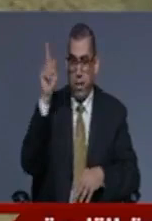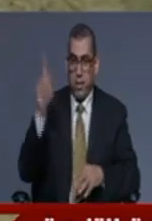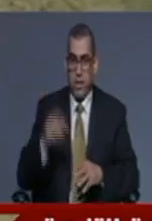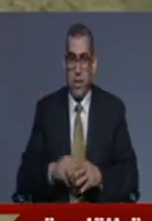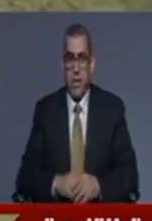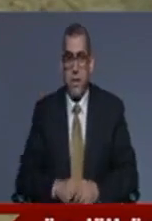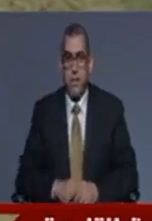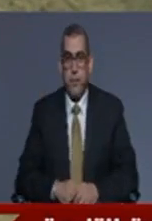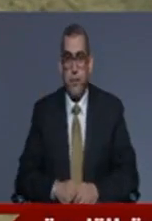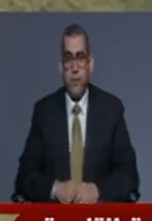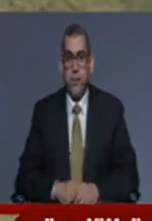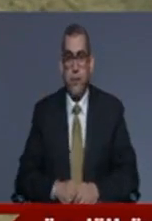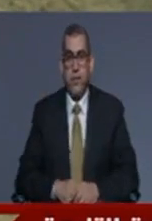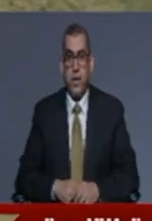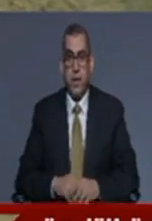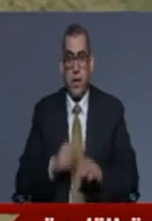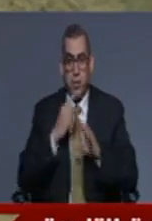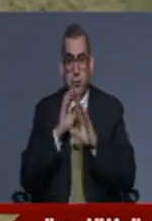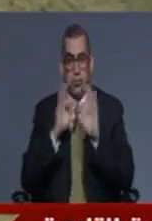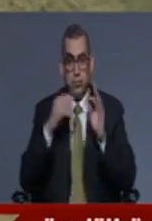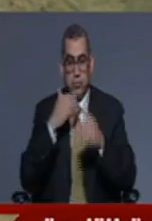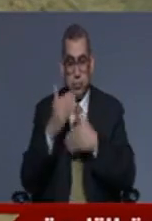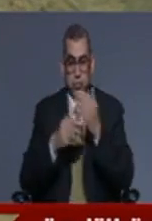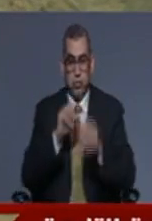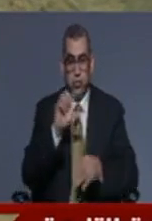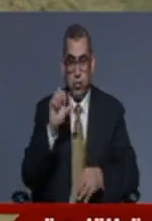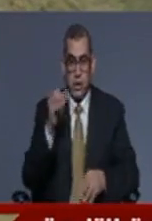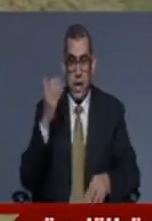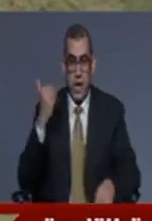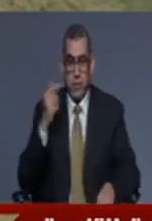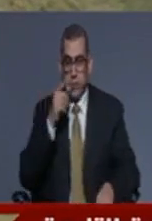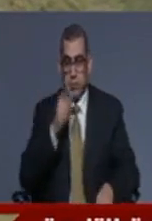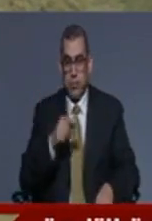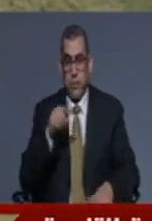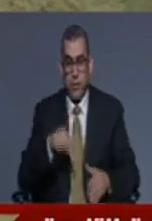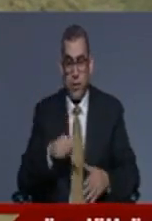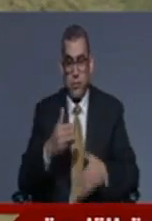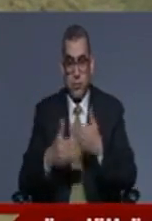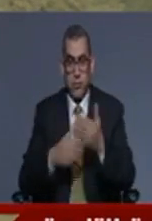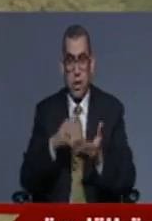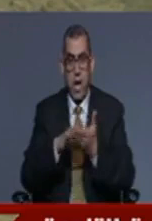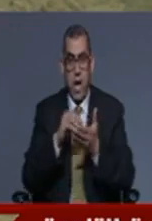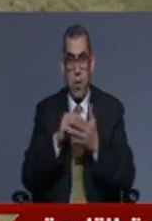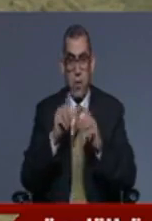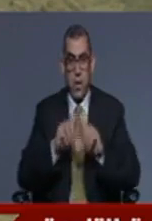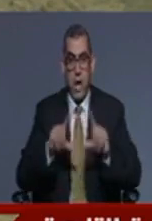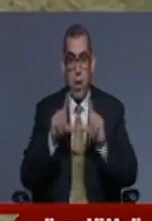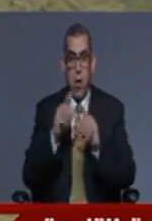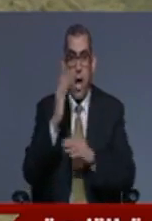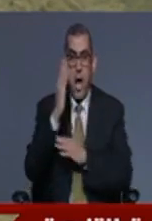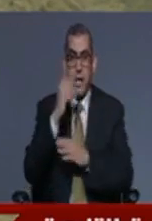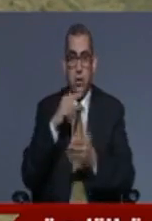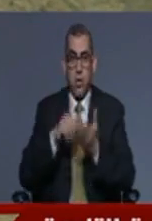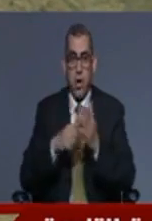وعندما نعود إلى نيروبي في سبتمبر، سيكون مهمتنا الأولى والأخيرة هو حشد